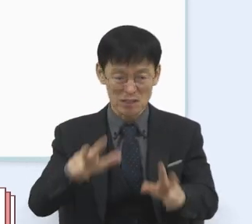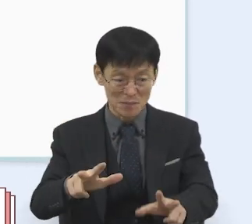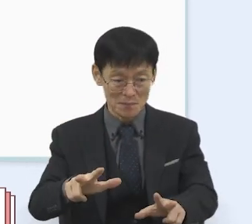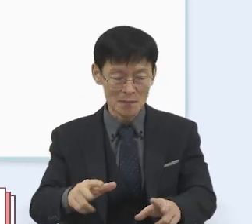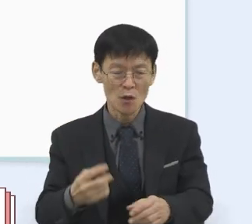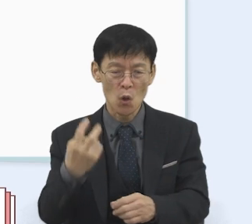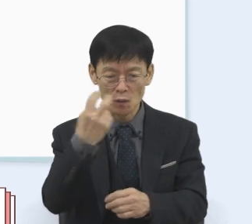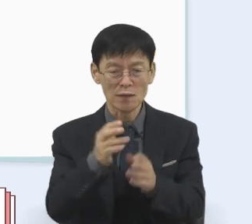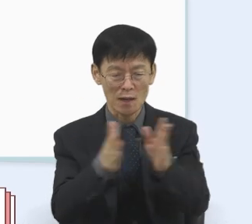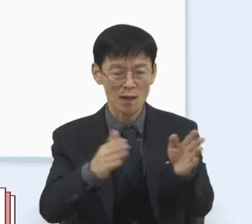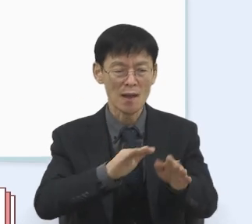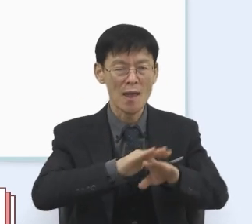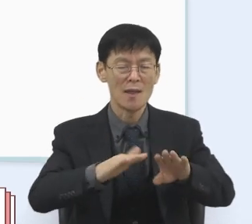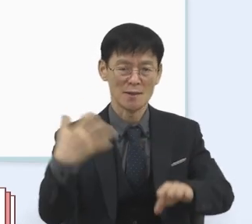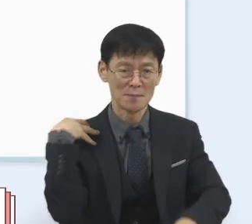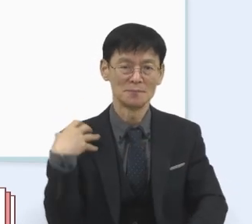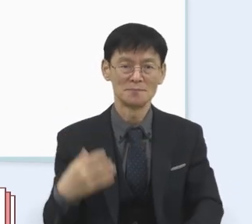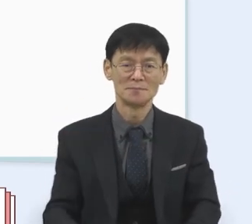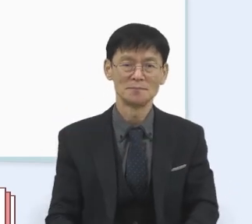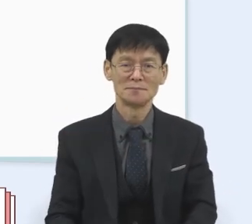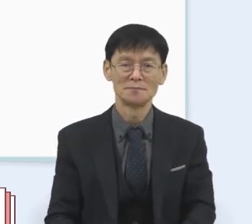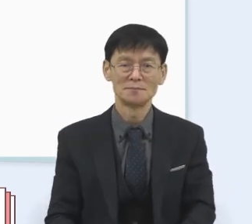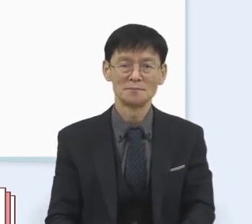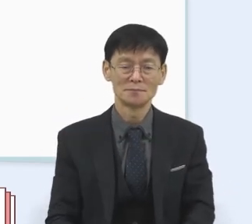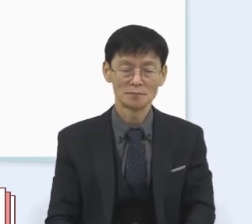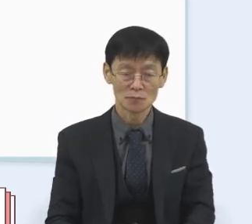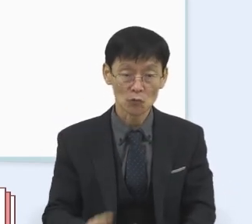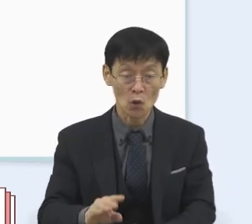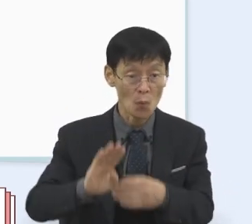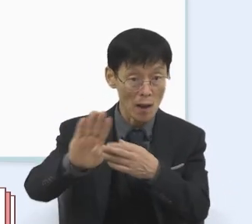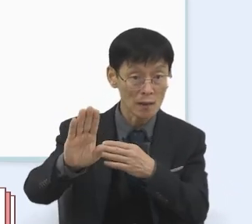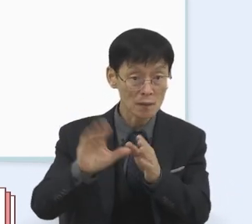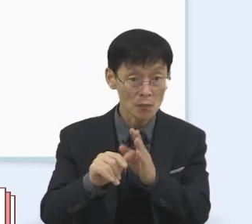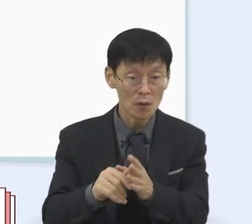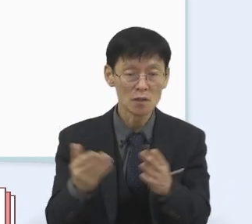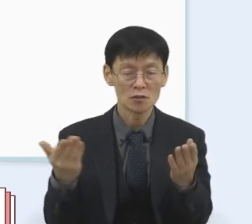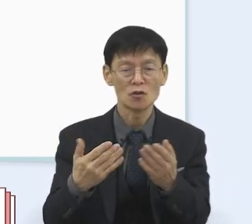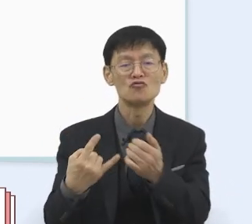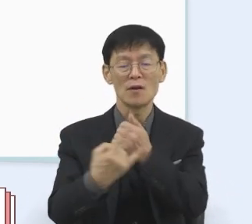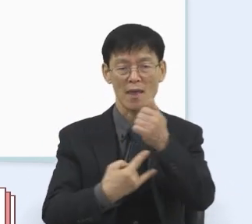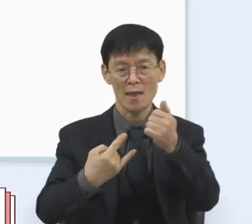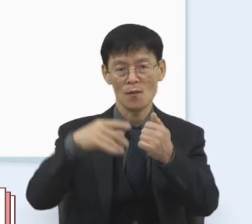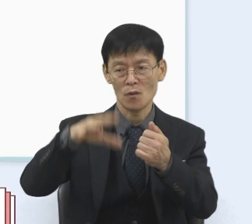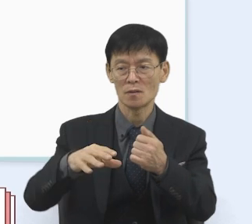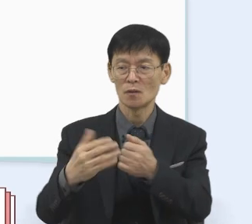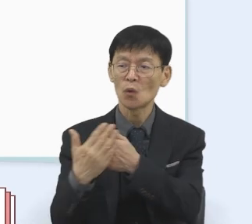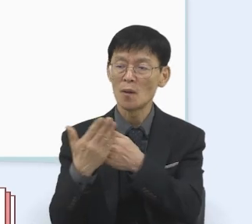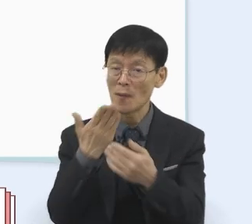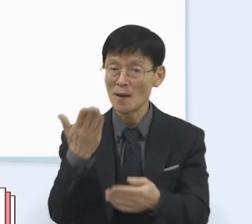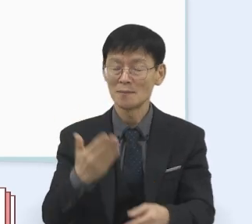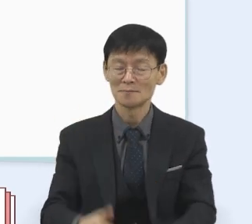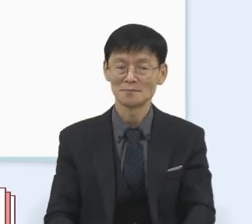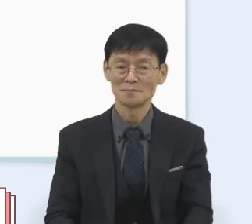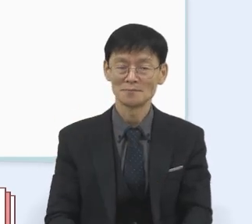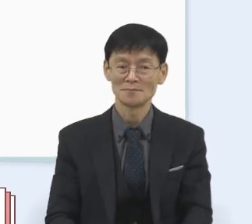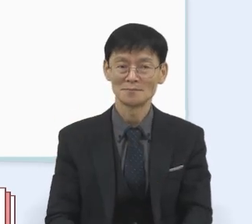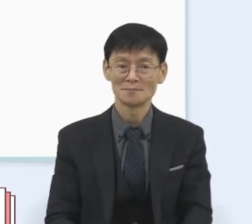즉시 조사하고 처리해야 합니다. 직장 밖에서는 노동위원회의 도움을 받을 수